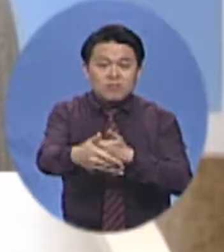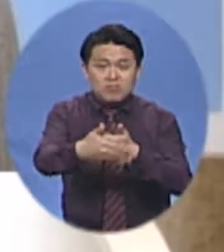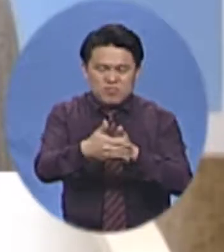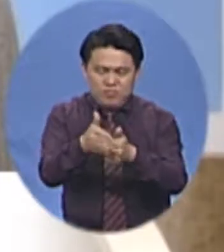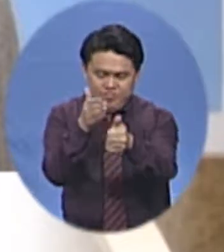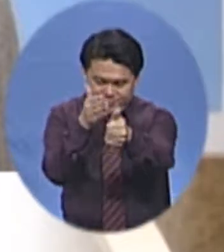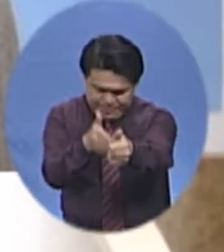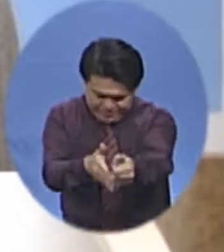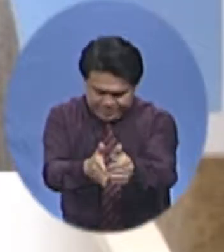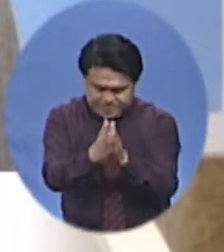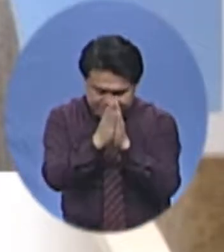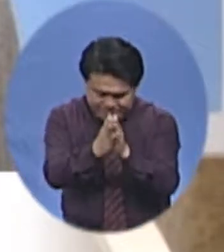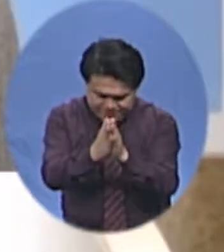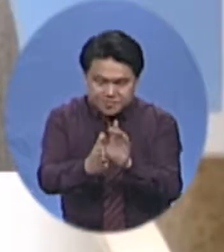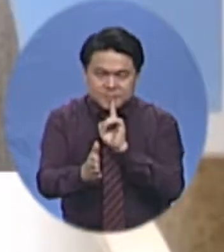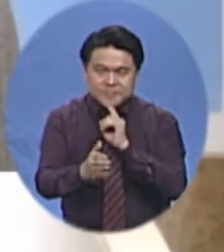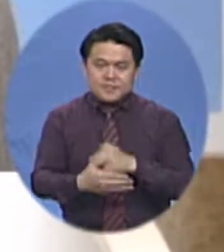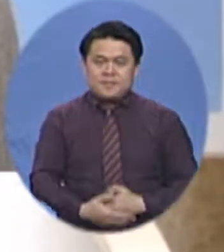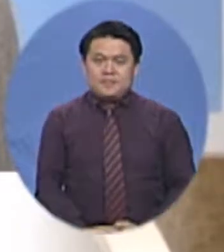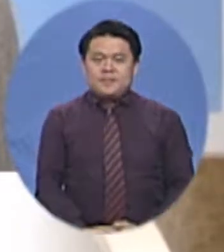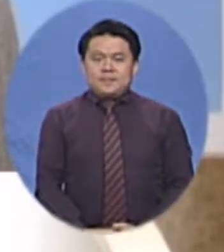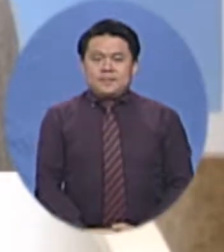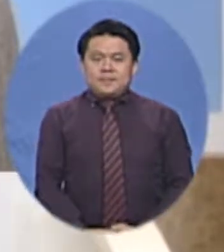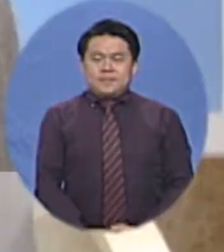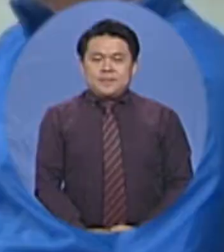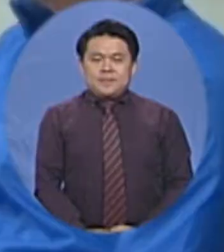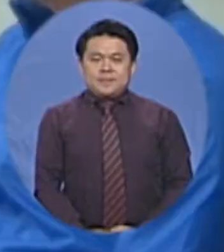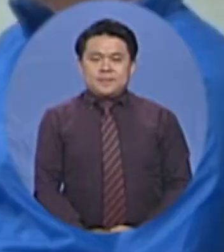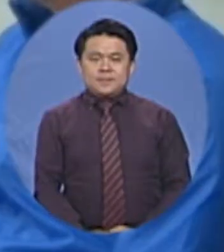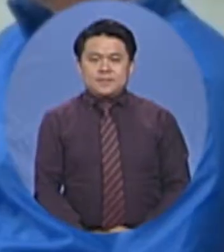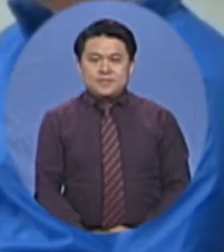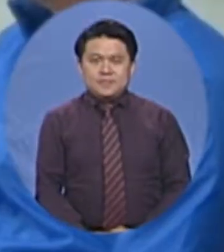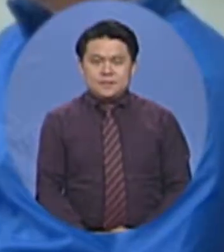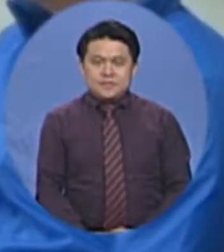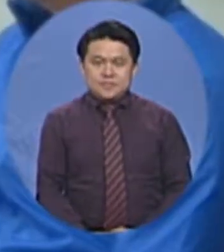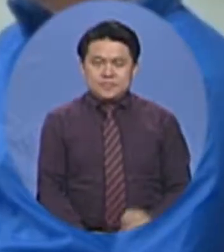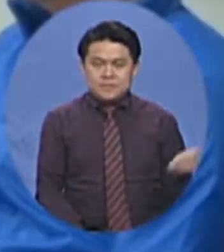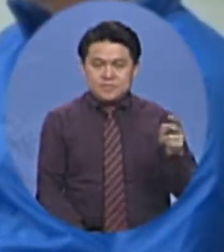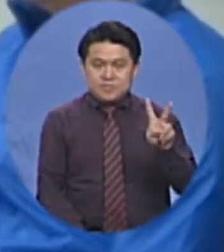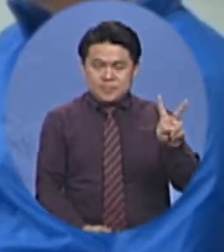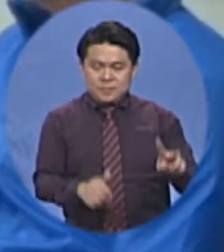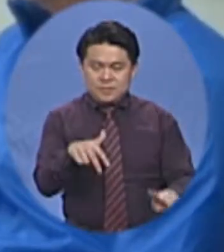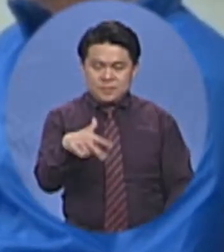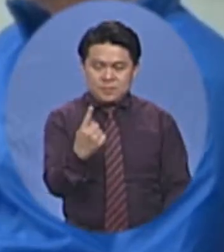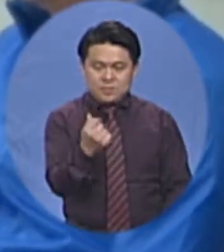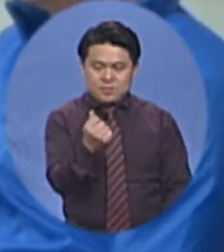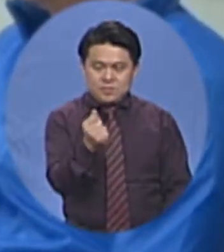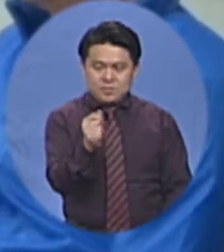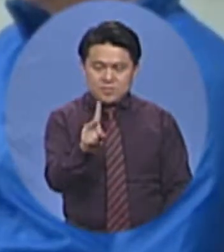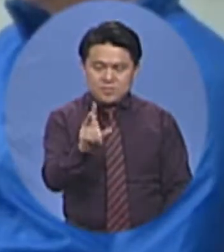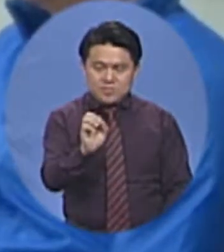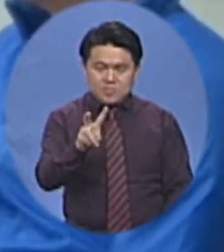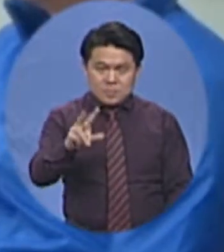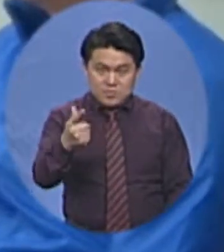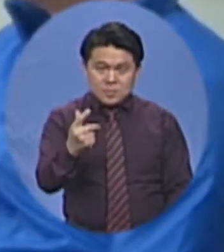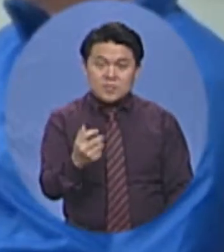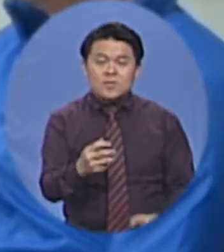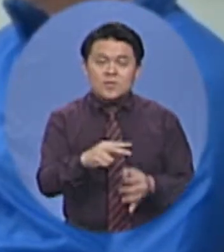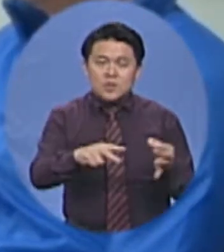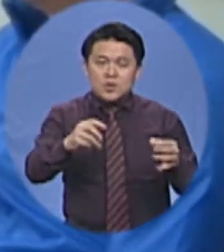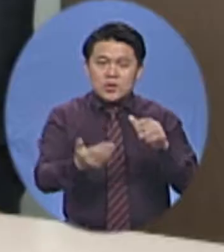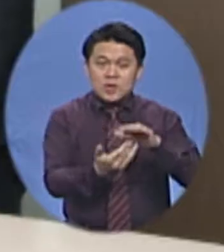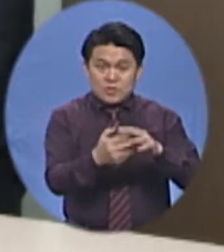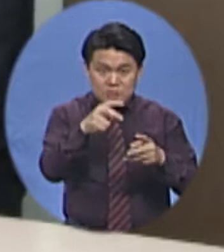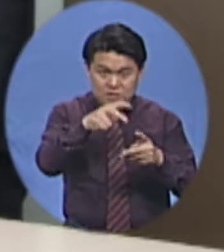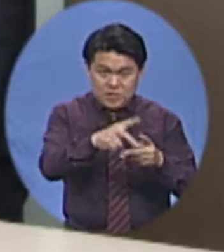많은 지지와 성원, 적극적인 협조를 부탁드립니다. 기호 2번 조향현 후보도 여의도 이름센터에서